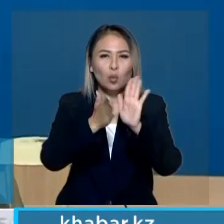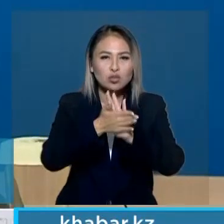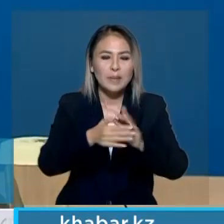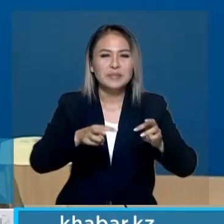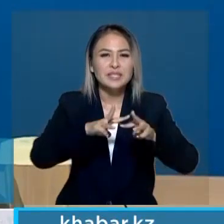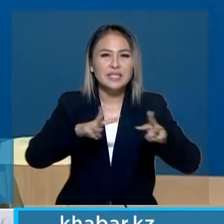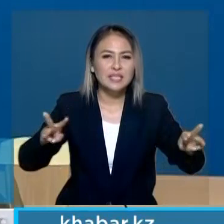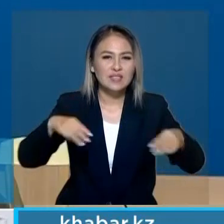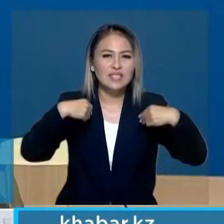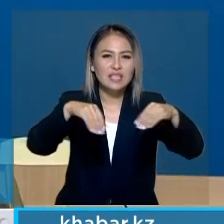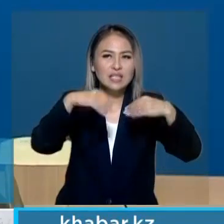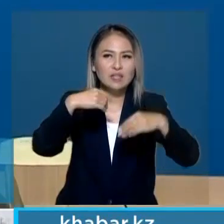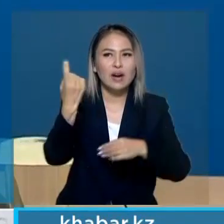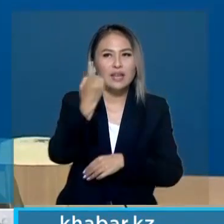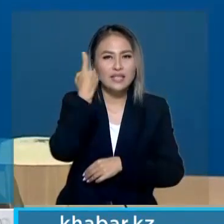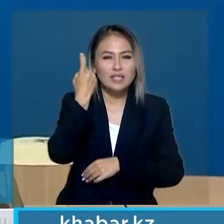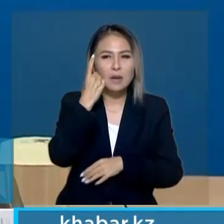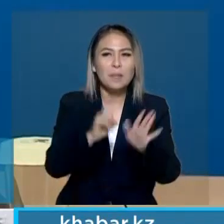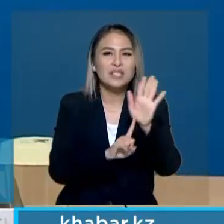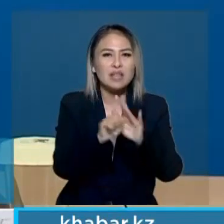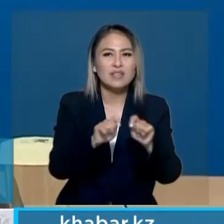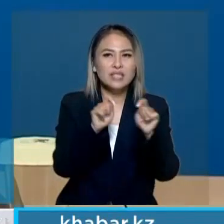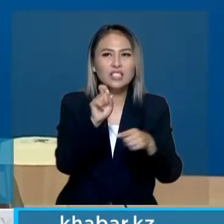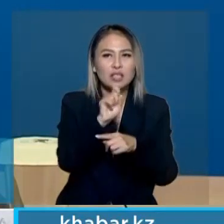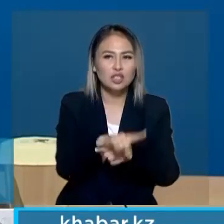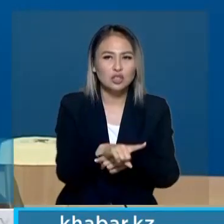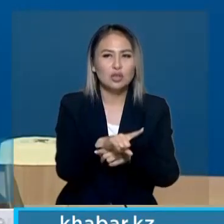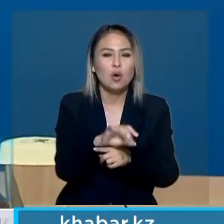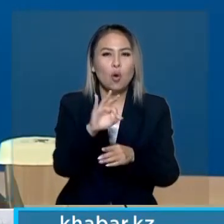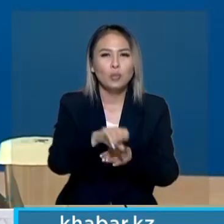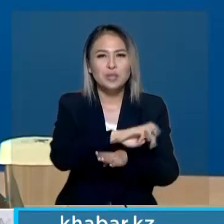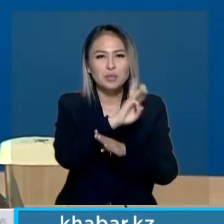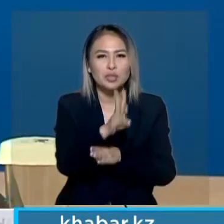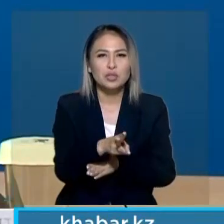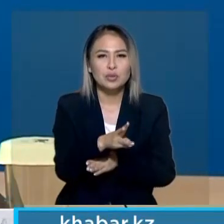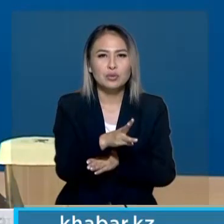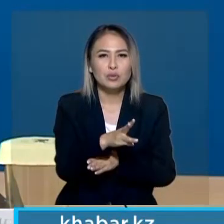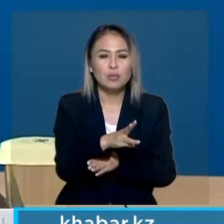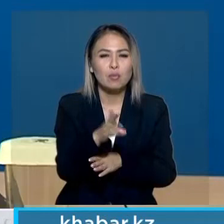Министерством сельского хозяйства поставлена задача по обеспечению